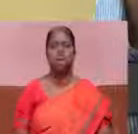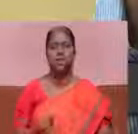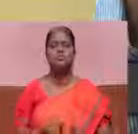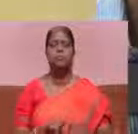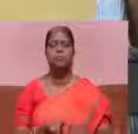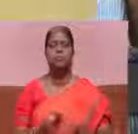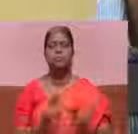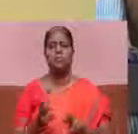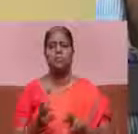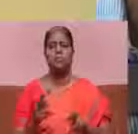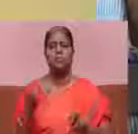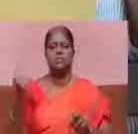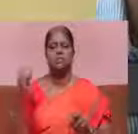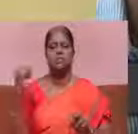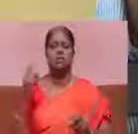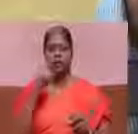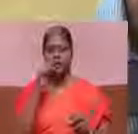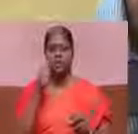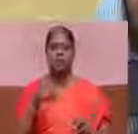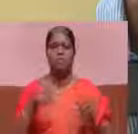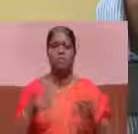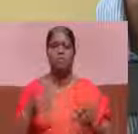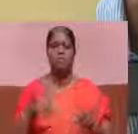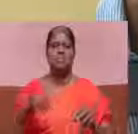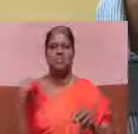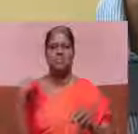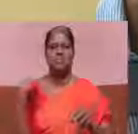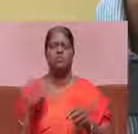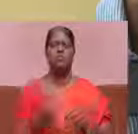இம்மாதிரியான மாற்றுத்திறனாளிகள் வாக்கினை பதிவு செய்திட சிரமப்படுகிறார்கள்.